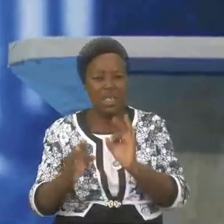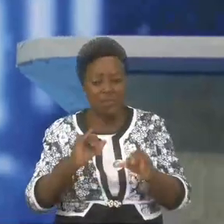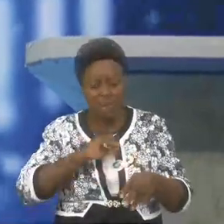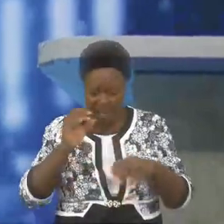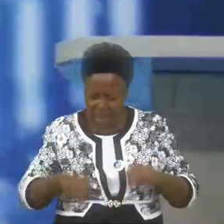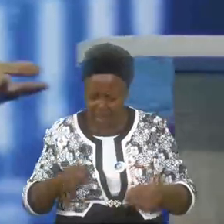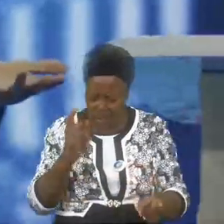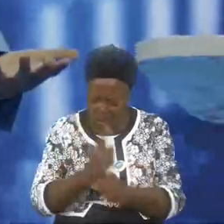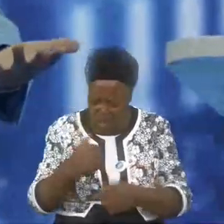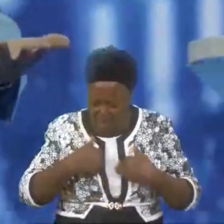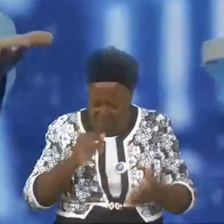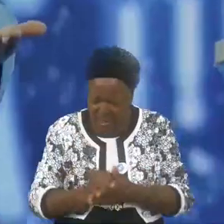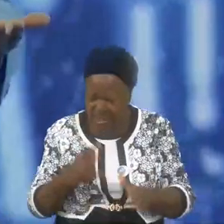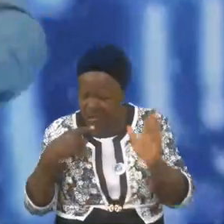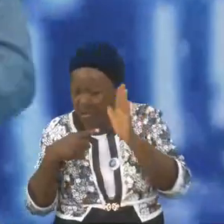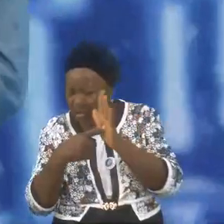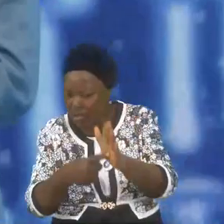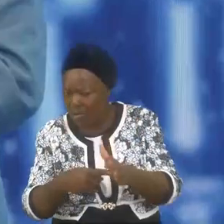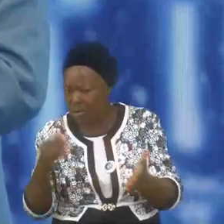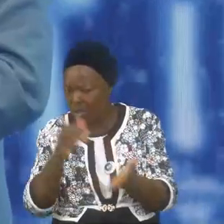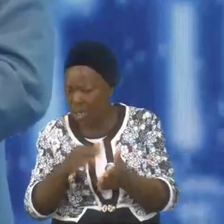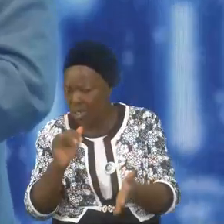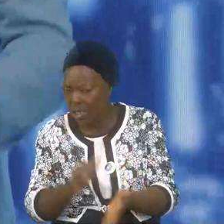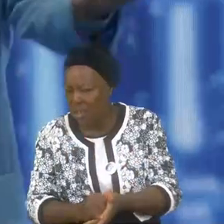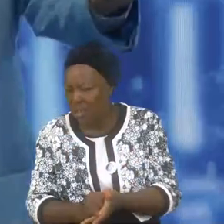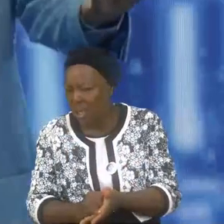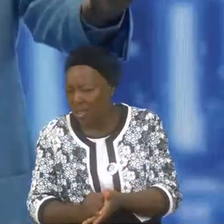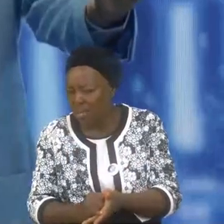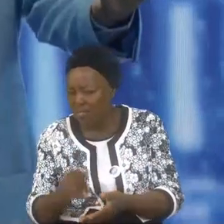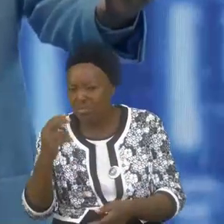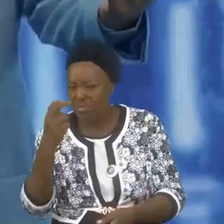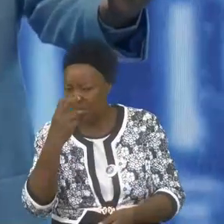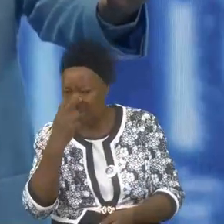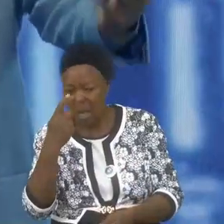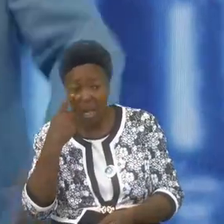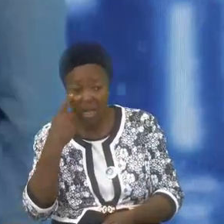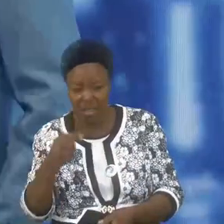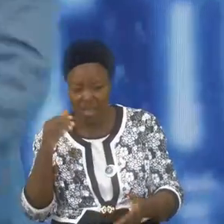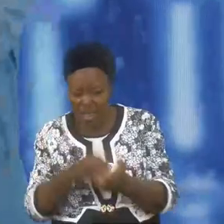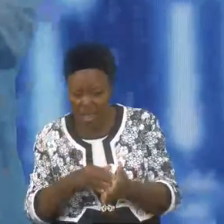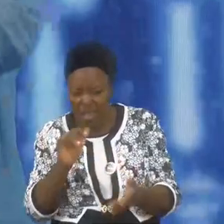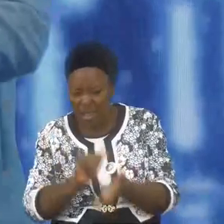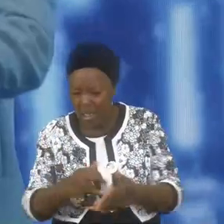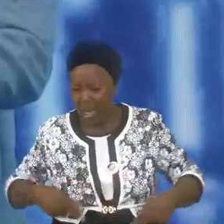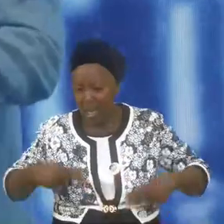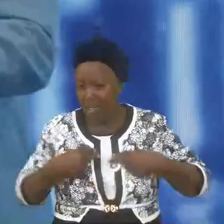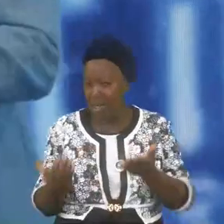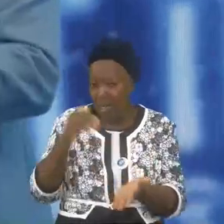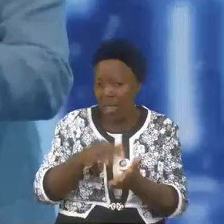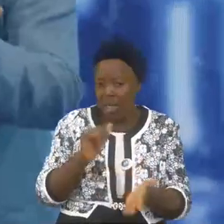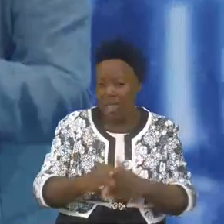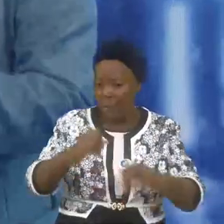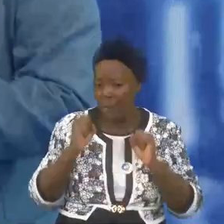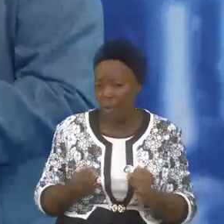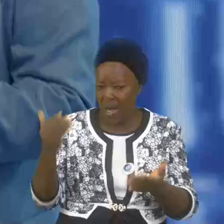seulement avoir cette révélation, oh cette vision, oh cette passion, si je pouvais encore retrouver cette santé, ce pouvoir encore